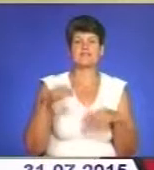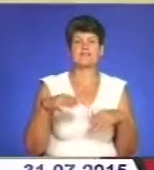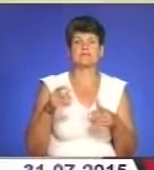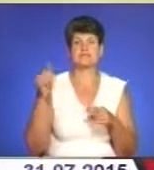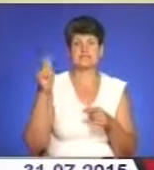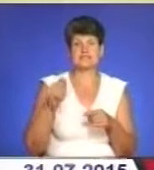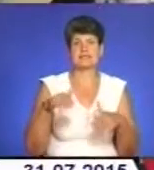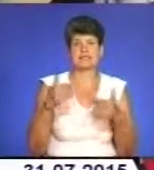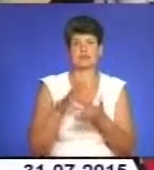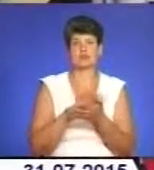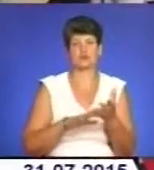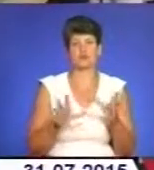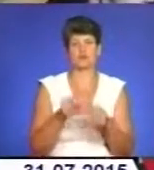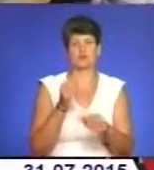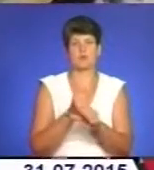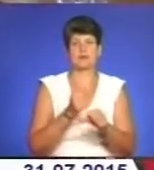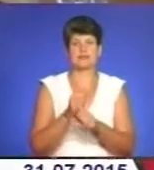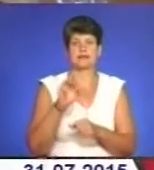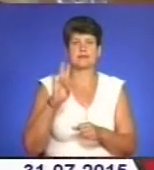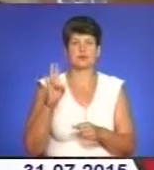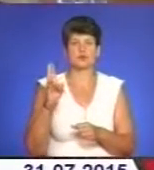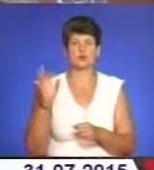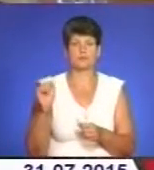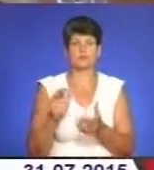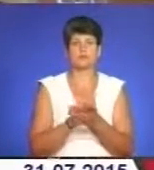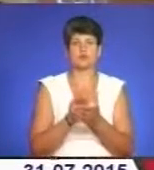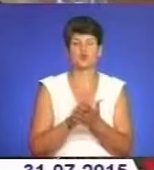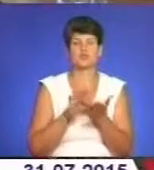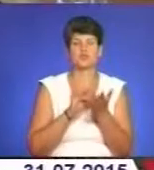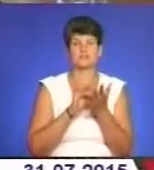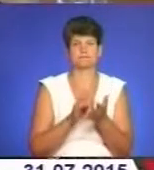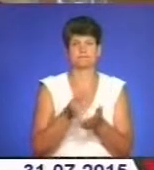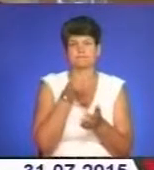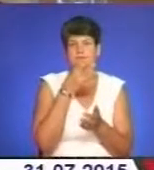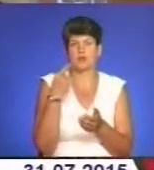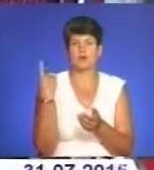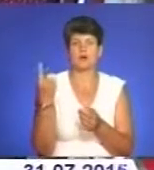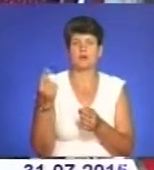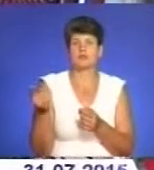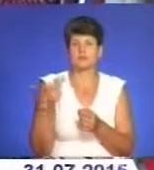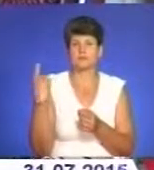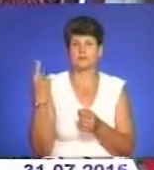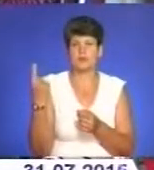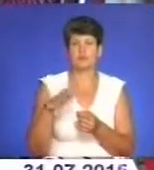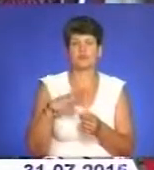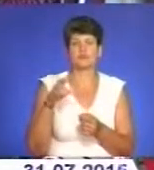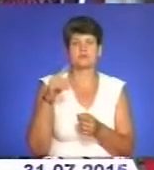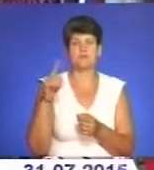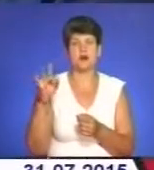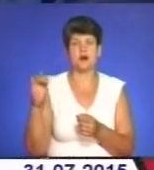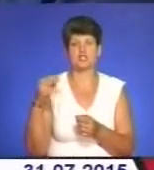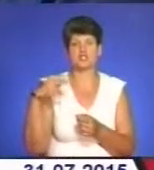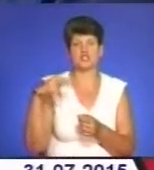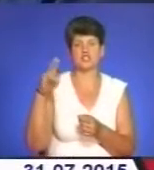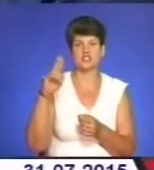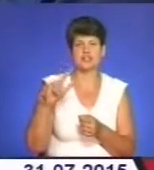подальшу співпрацю. Ян Козловський ознайомився із туристичними принадами Тернопільщини. Побував у Кременці, замках Збаража, Вишнівця і